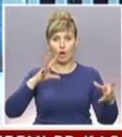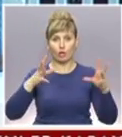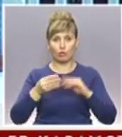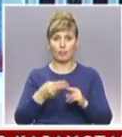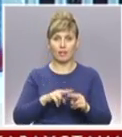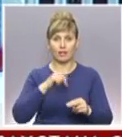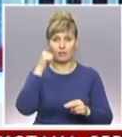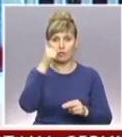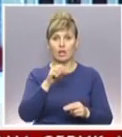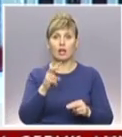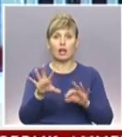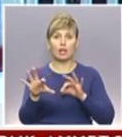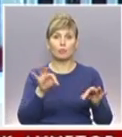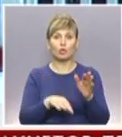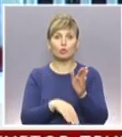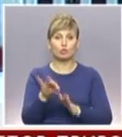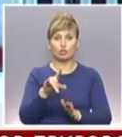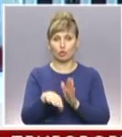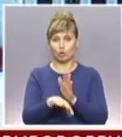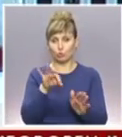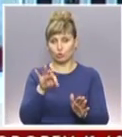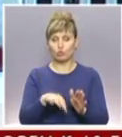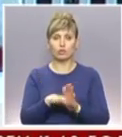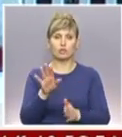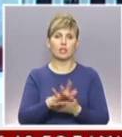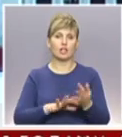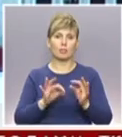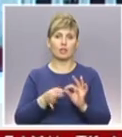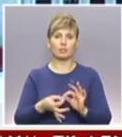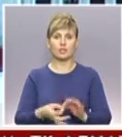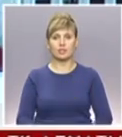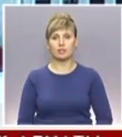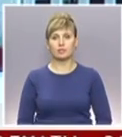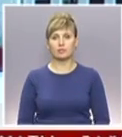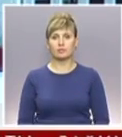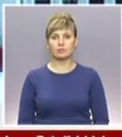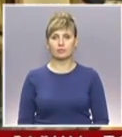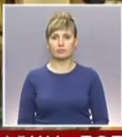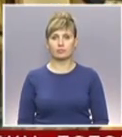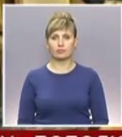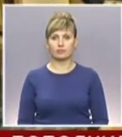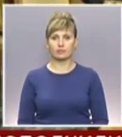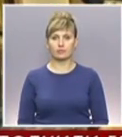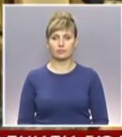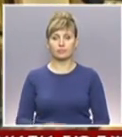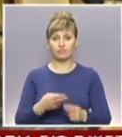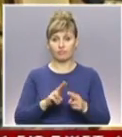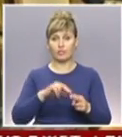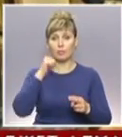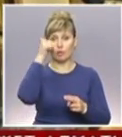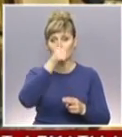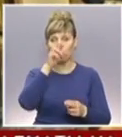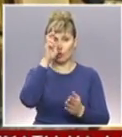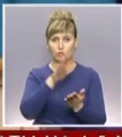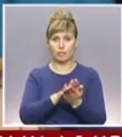этого года и как отбирали лучших из лучших в материале Ляззат Цыгындыковой. В этом году